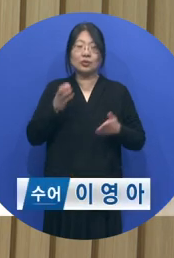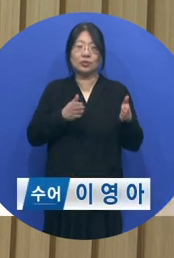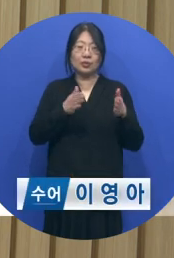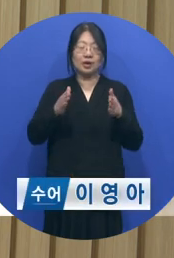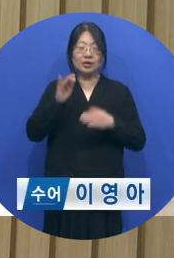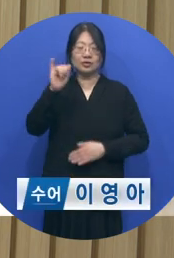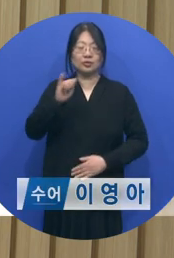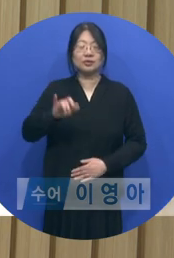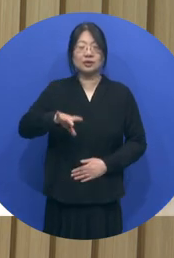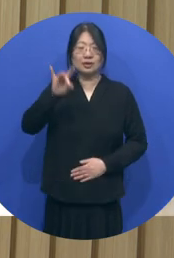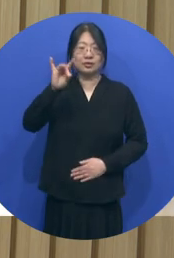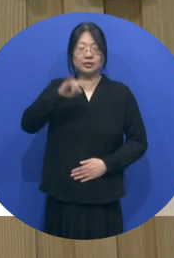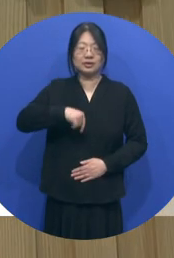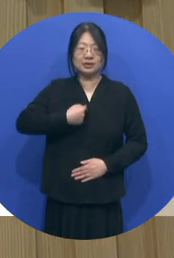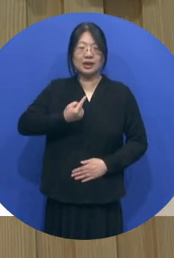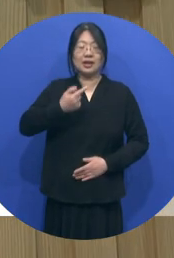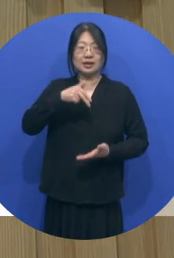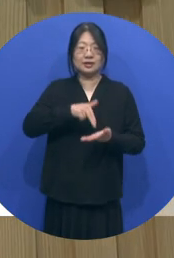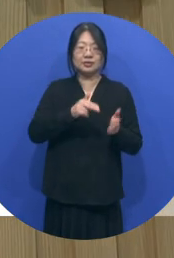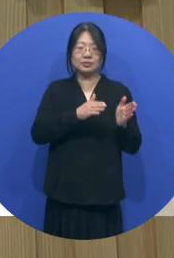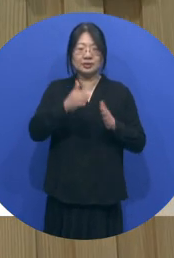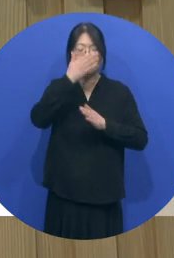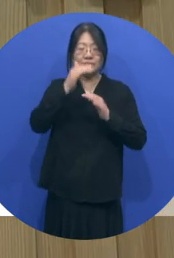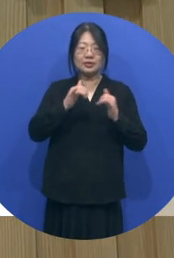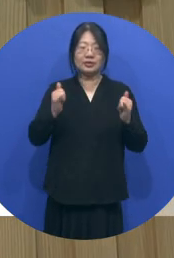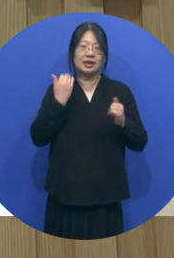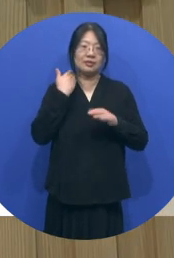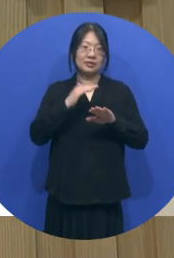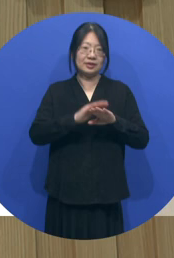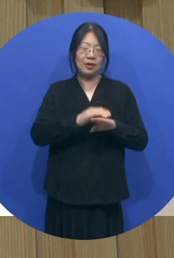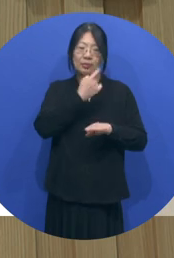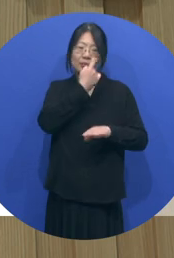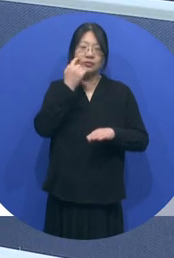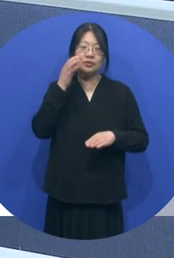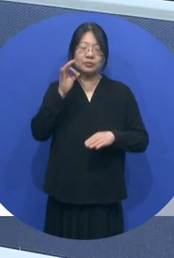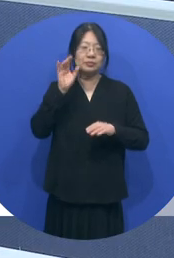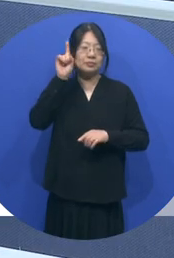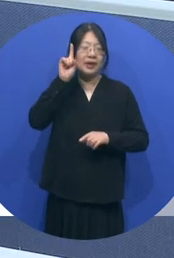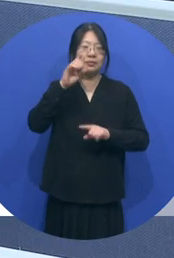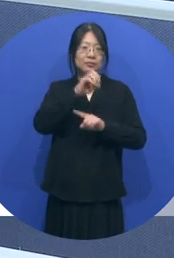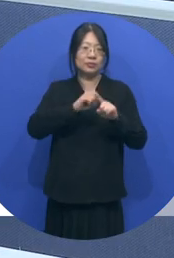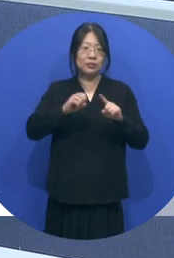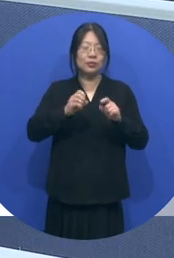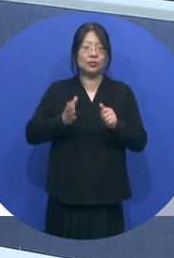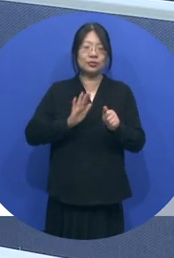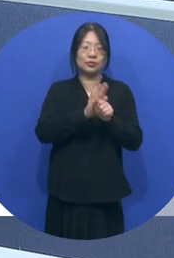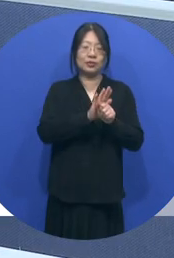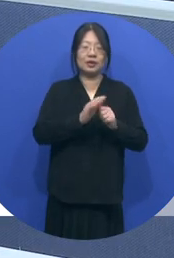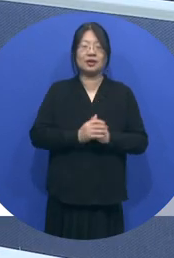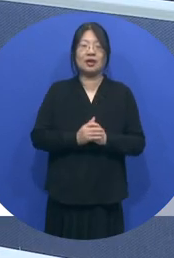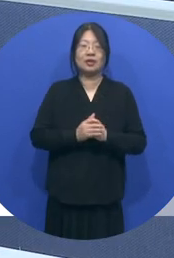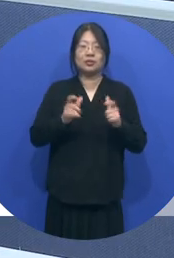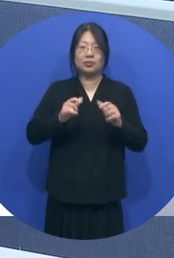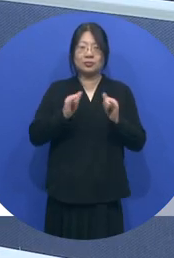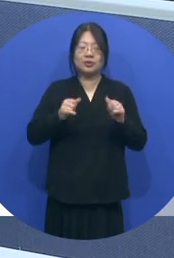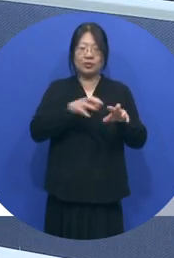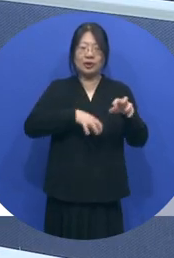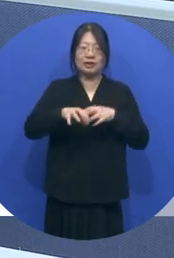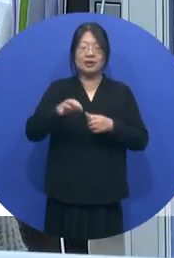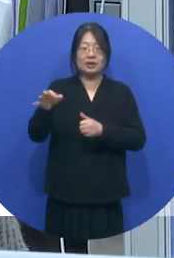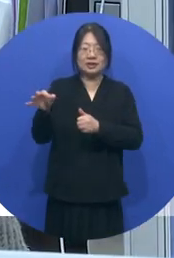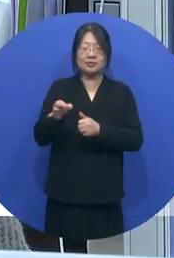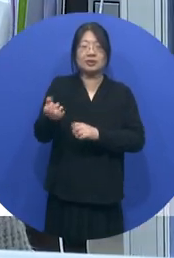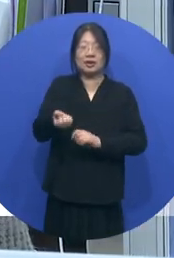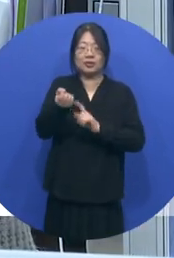경기도가 전국 최초로 자립 준비 청년의 임대보증금 전액을 지원합니다 돈은 도민 환원 기금을 활용해 8억